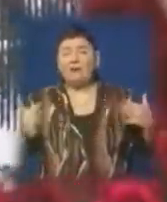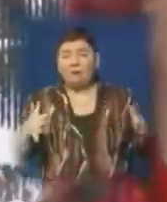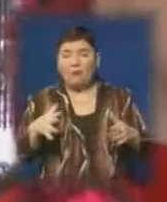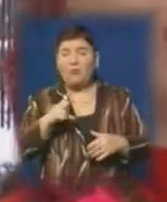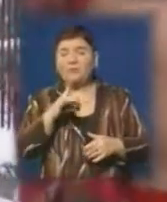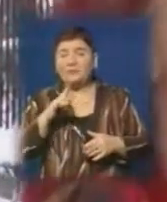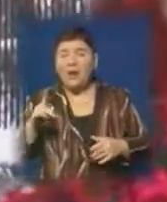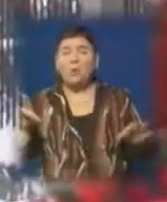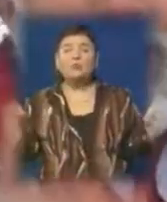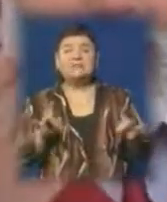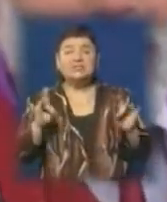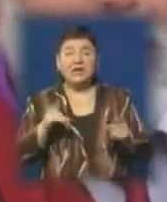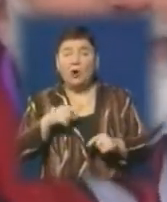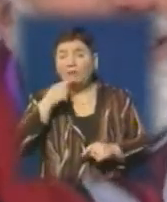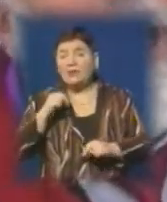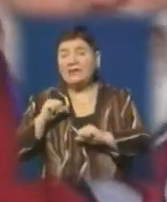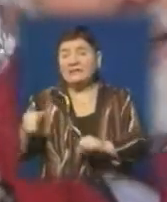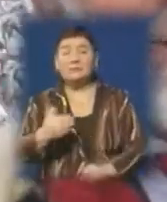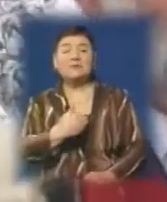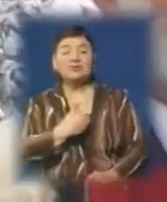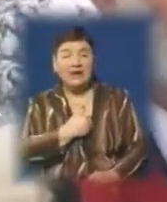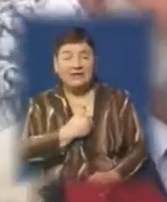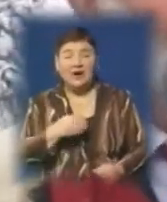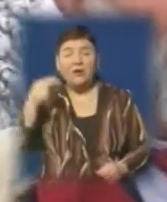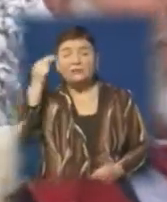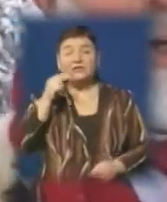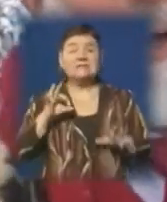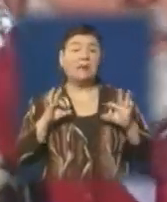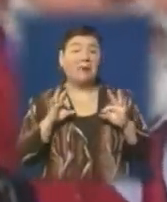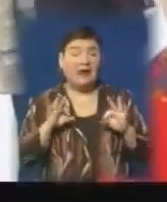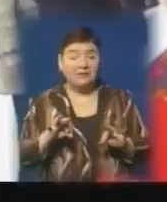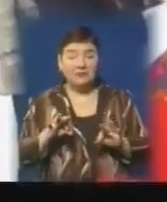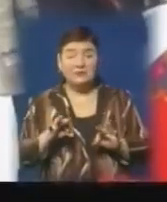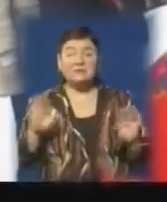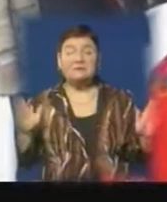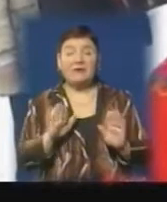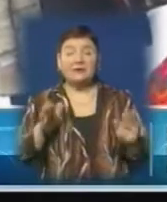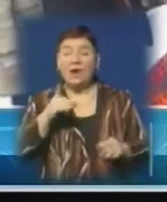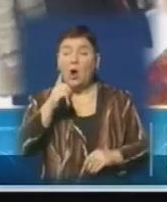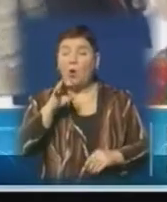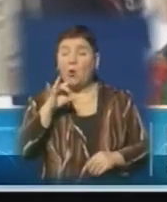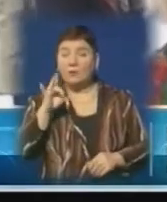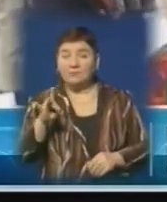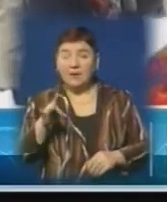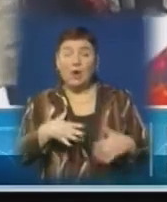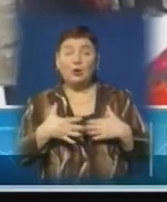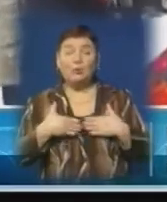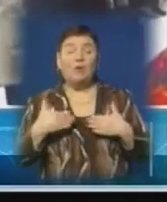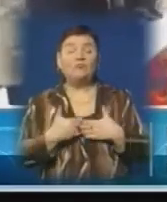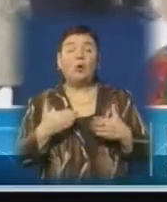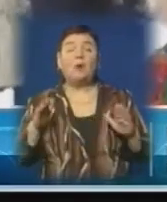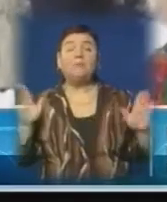пласту. Музичний керівник відзначає хист і бажання учасників вчитися правильно співати у хорі. Любов до пісні.